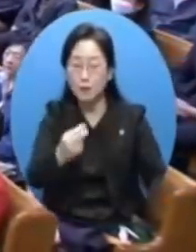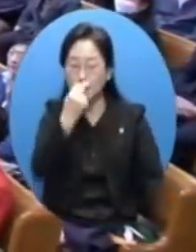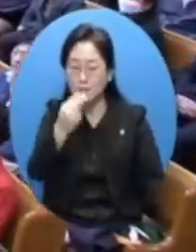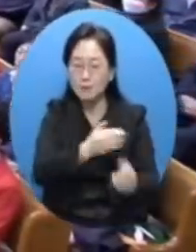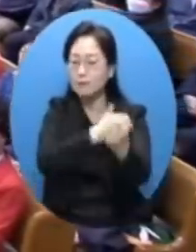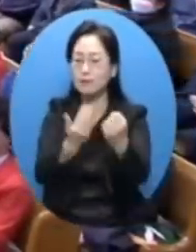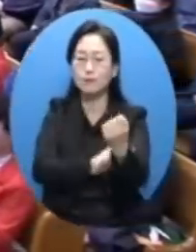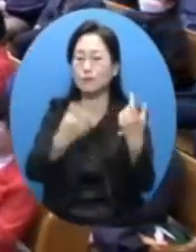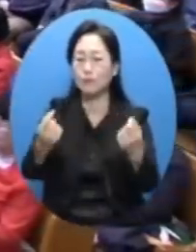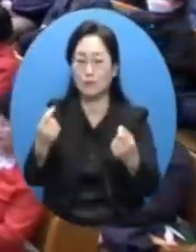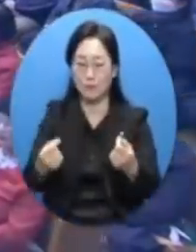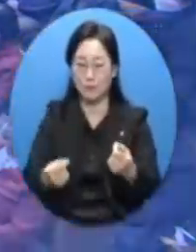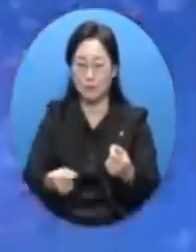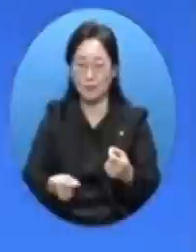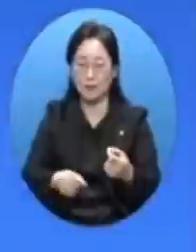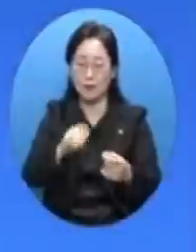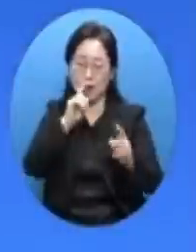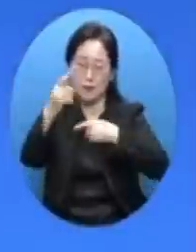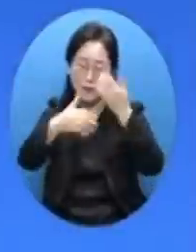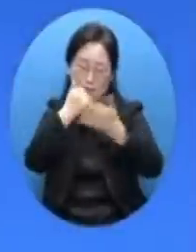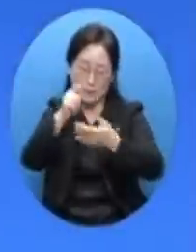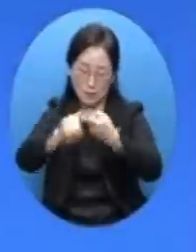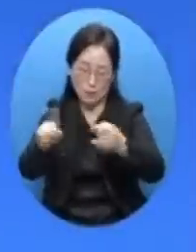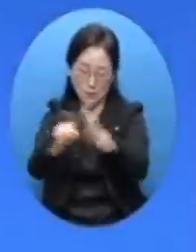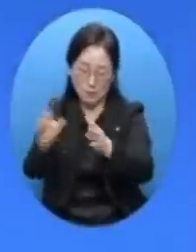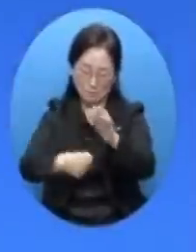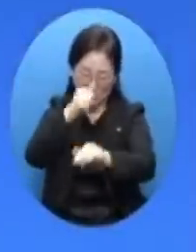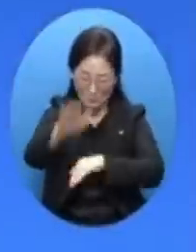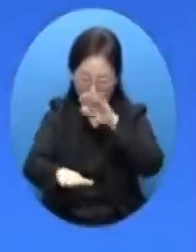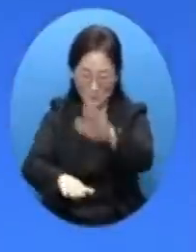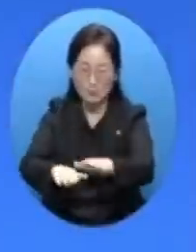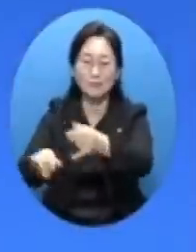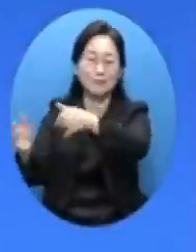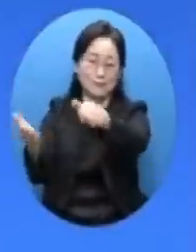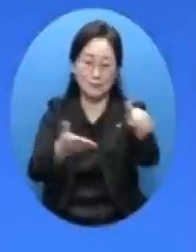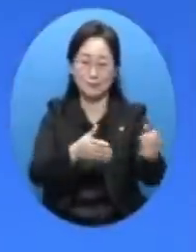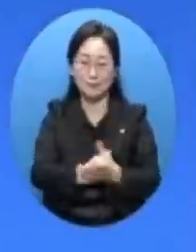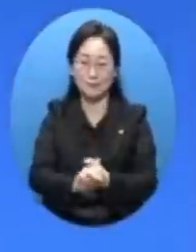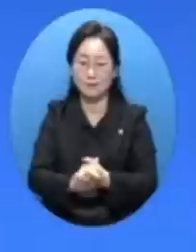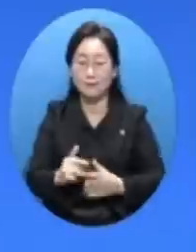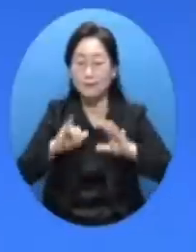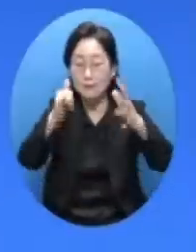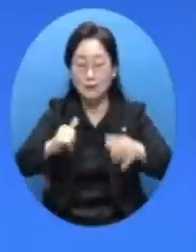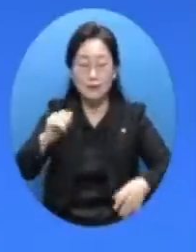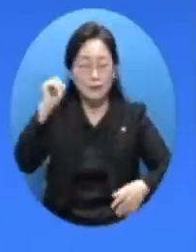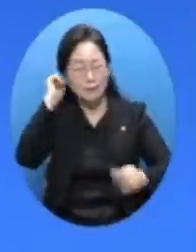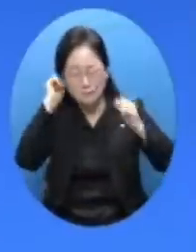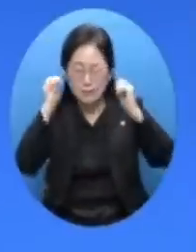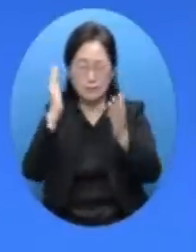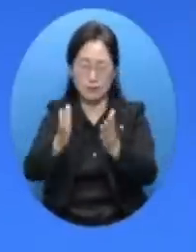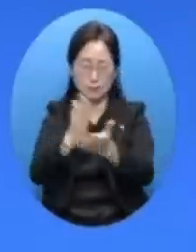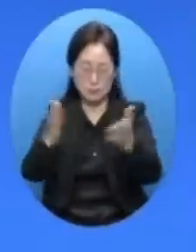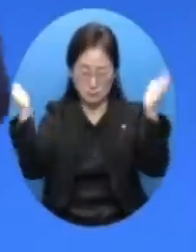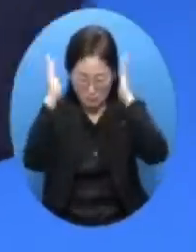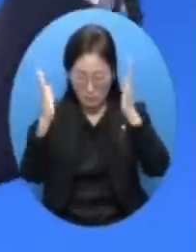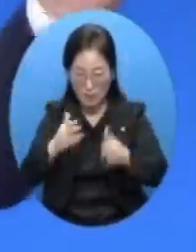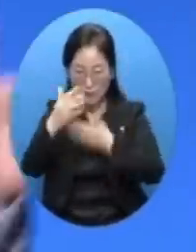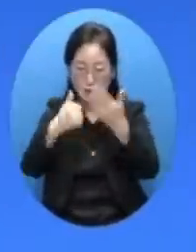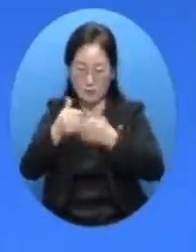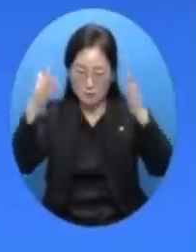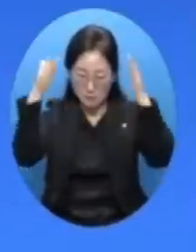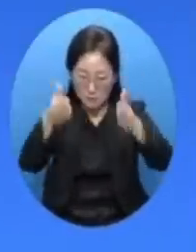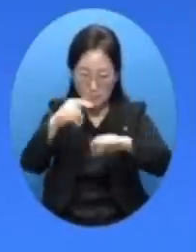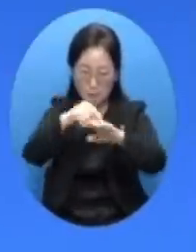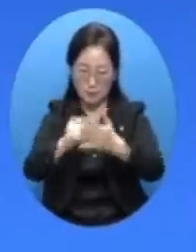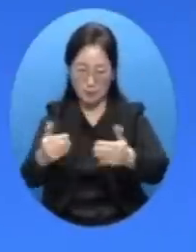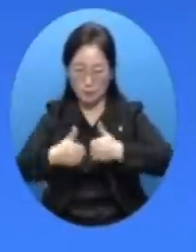능력입니다. 말씀을 붙잡고 믿음으로 전진 또 전진 또 전진해 나가시길 바랍니다. 세상의 음성에 귀를 닫고 주님의 음성에 마음의 문을 열고